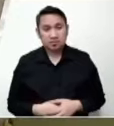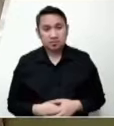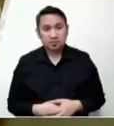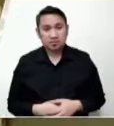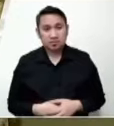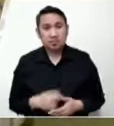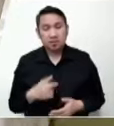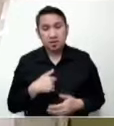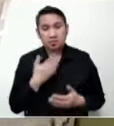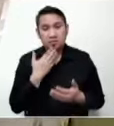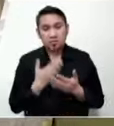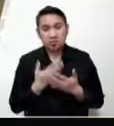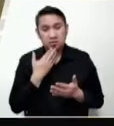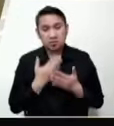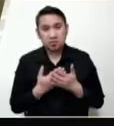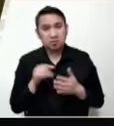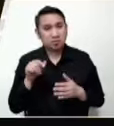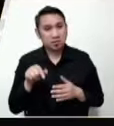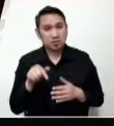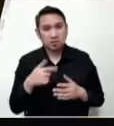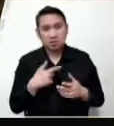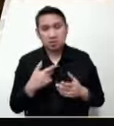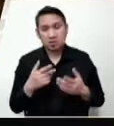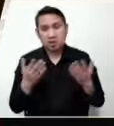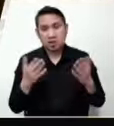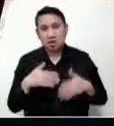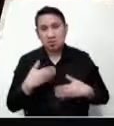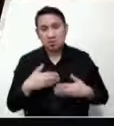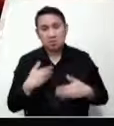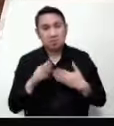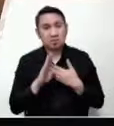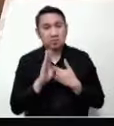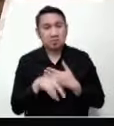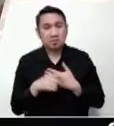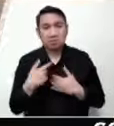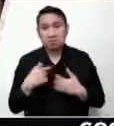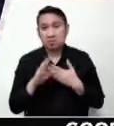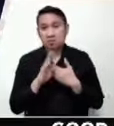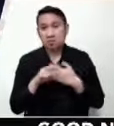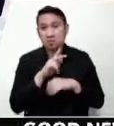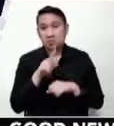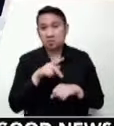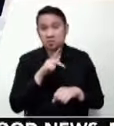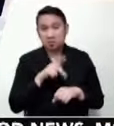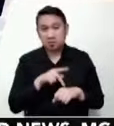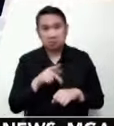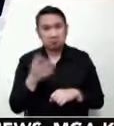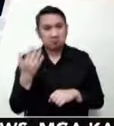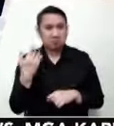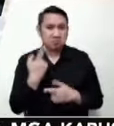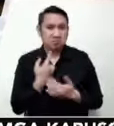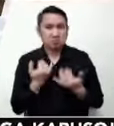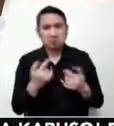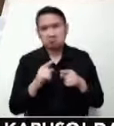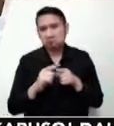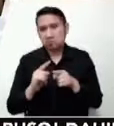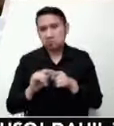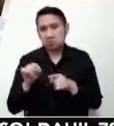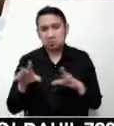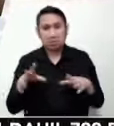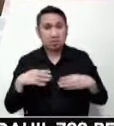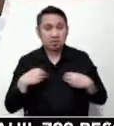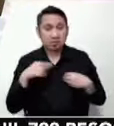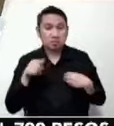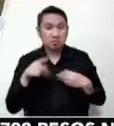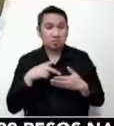I'm good. Happy to be back. Sa kanyang pagbabalik Pilipinas a few weeks ago, unti-unti nang tumatanggap ng proyekto si